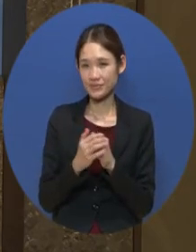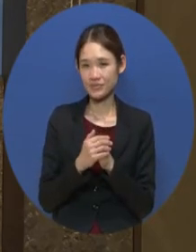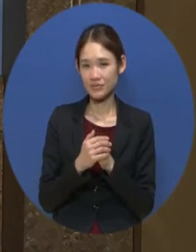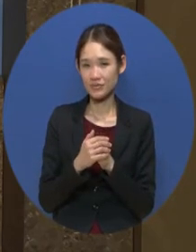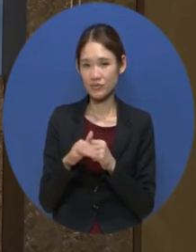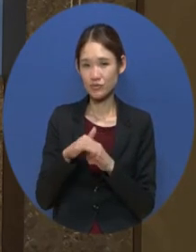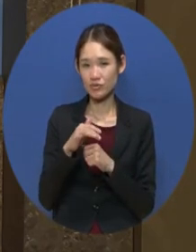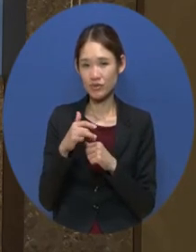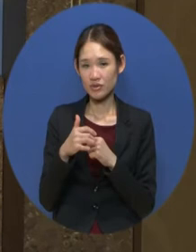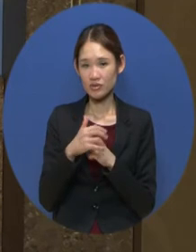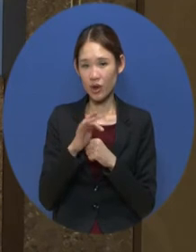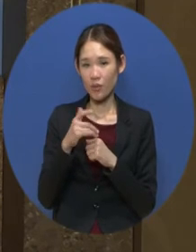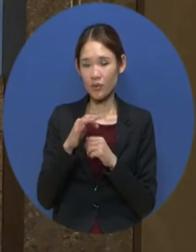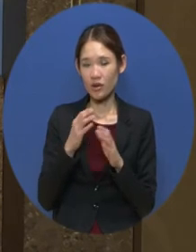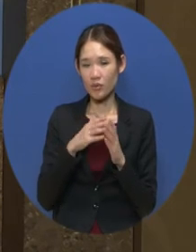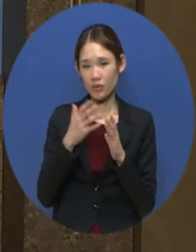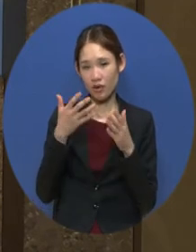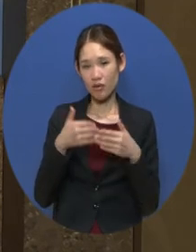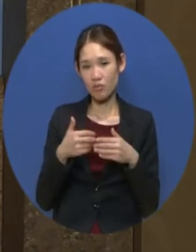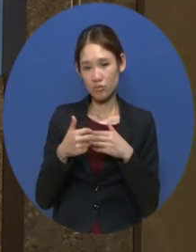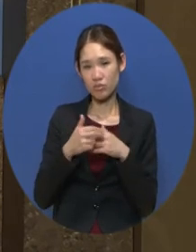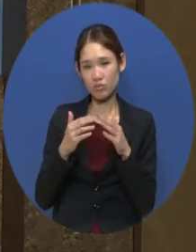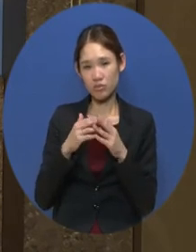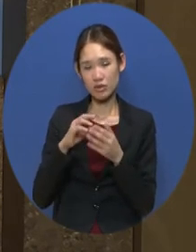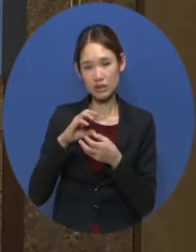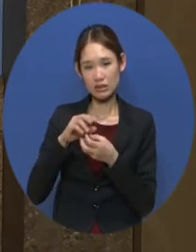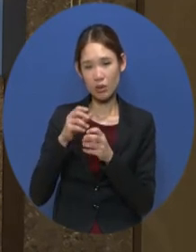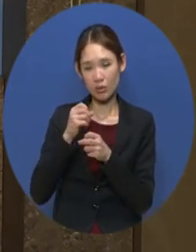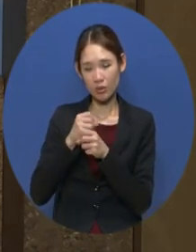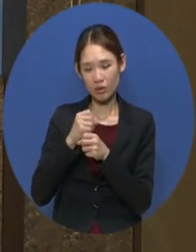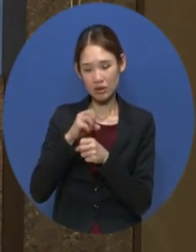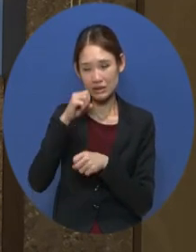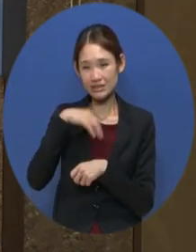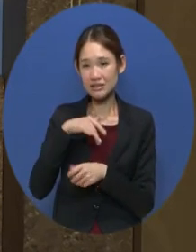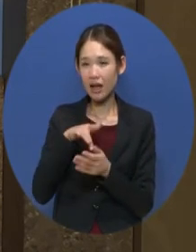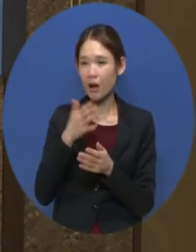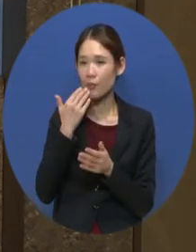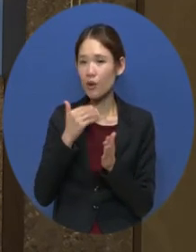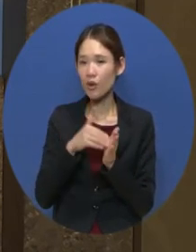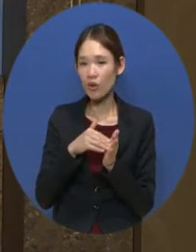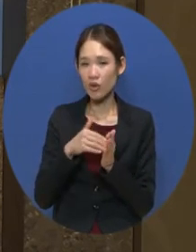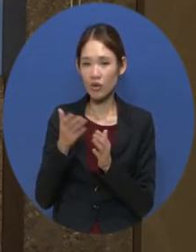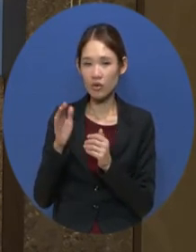우리가 처방전을 받아서 병원에서 조제하고 그냥 약을 먹잖아요.